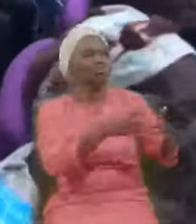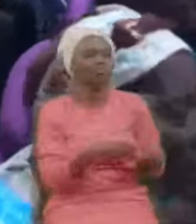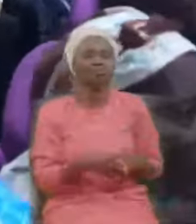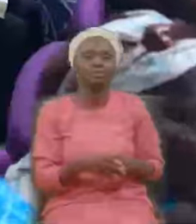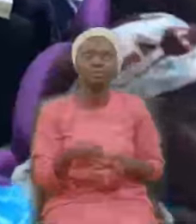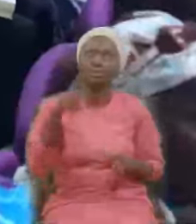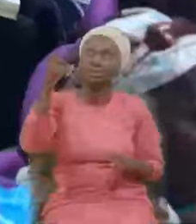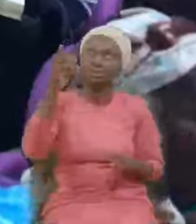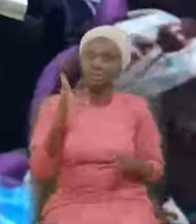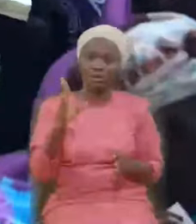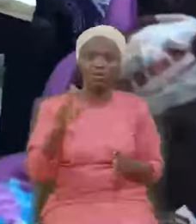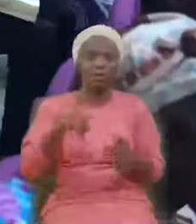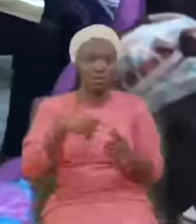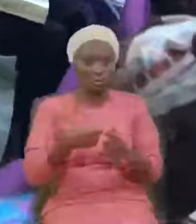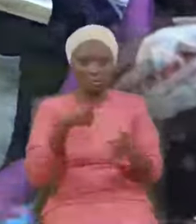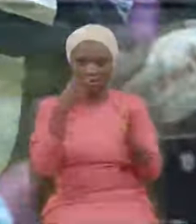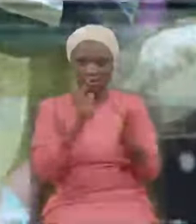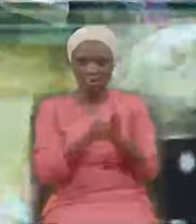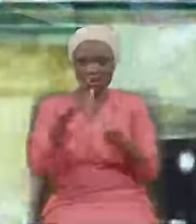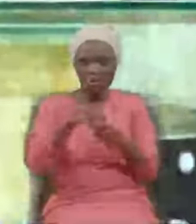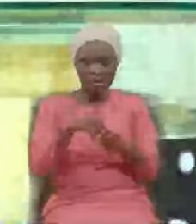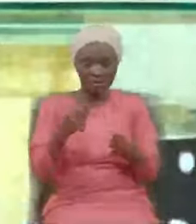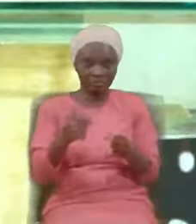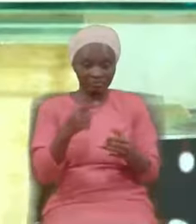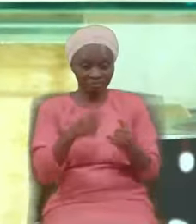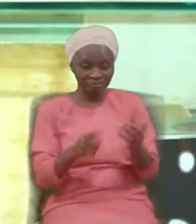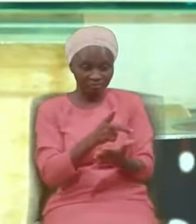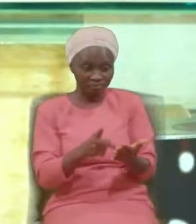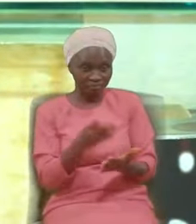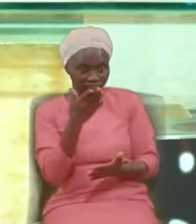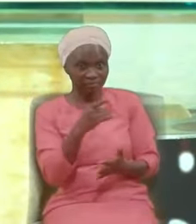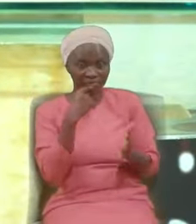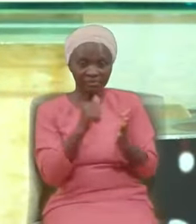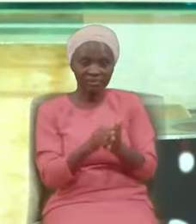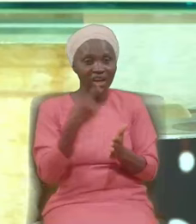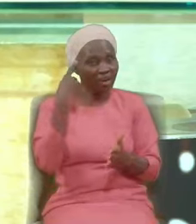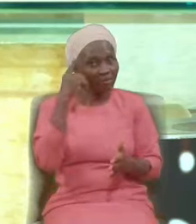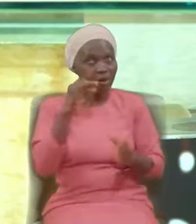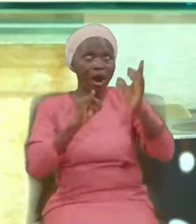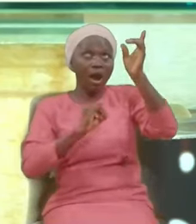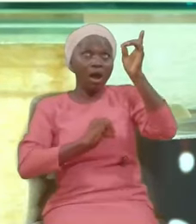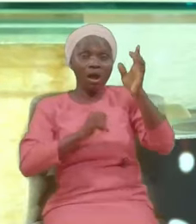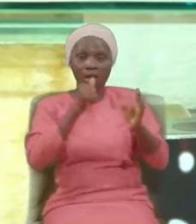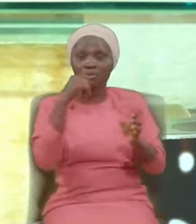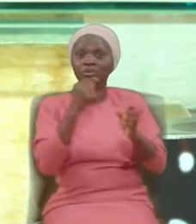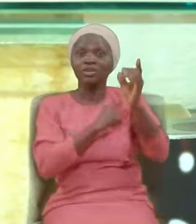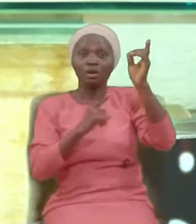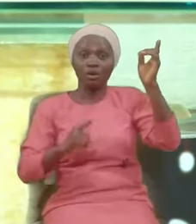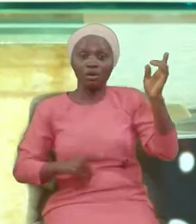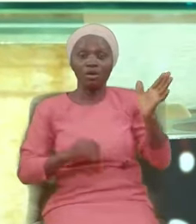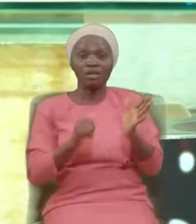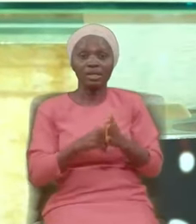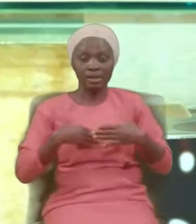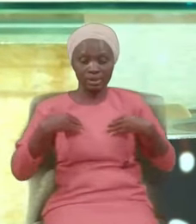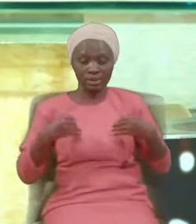Et Dieu a dit à la dernière partie que, car je suis l'Éternel qui te